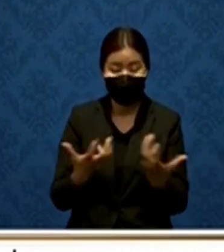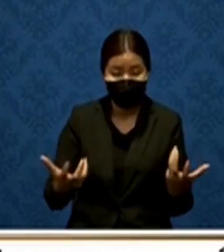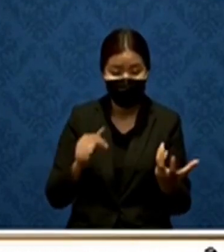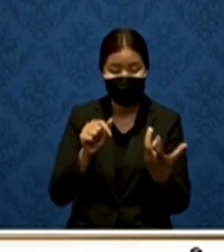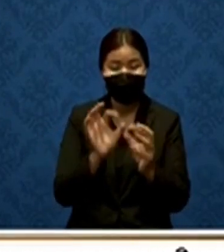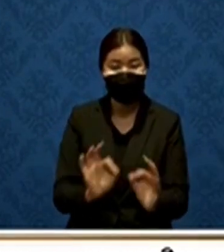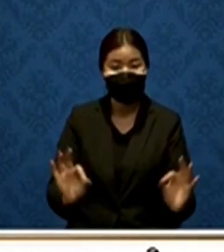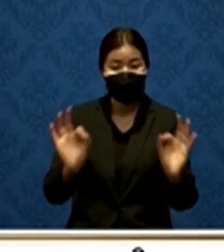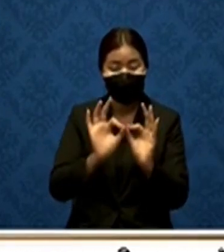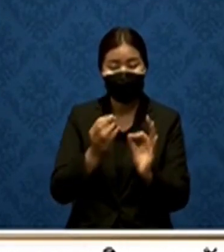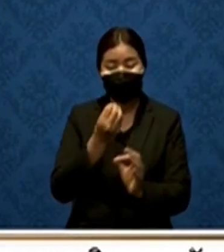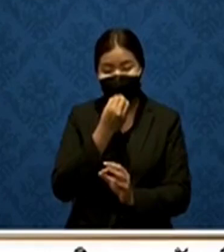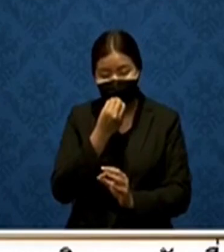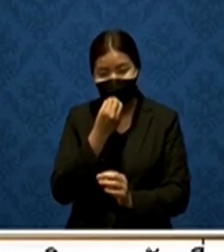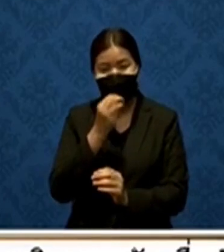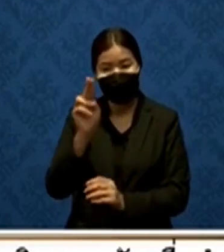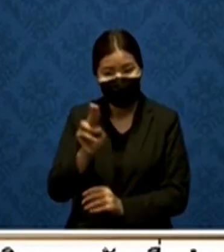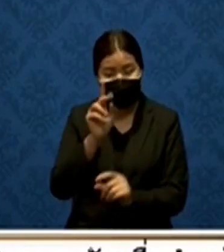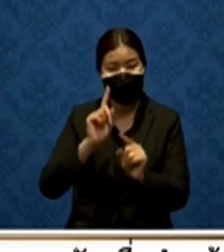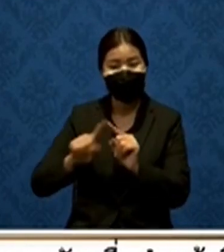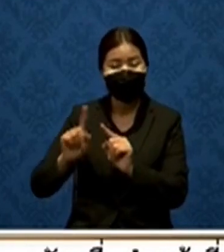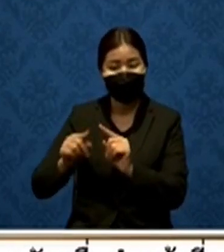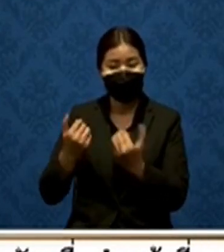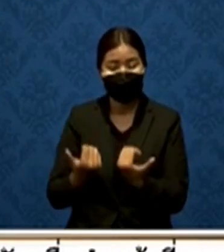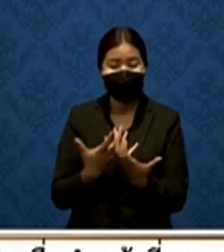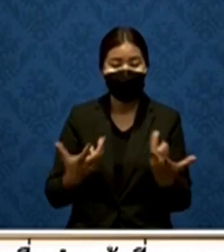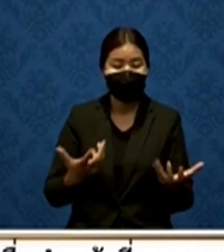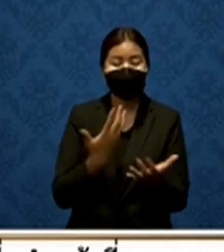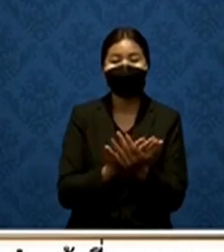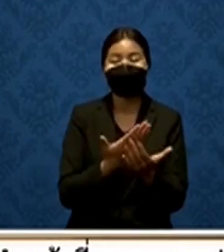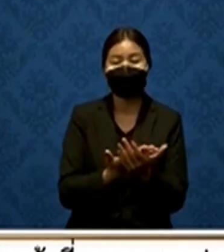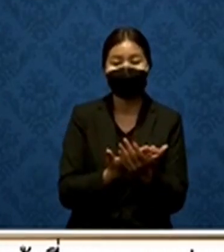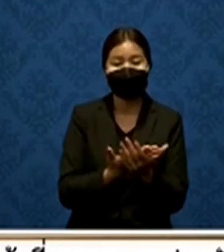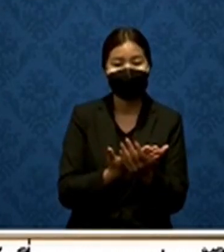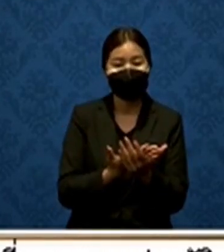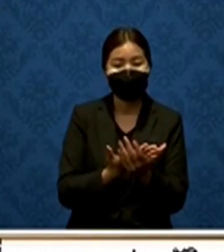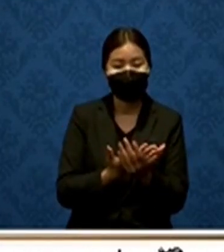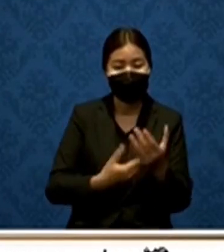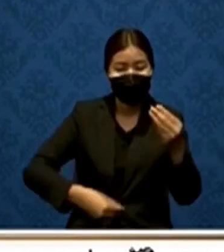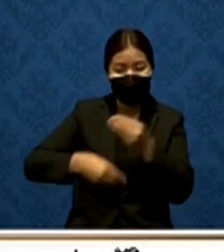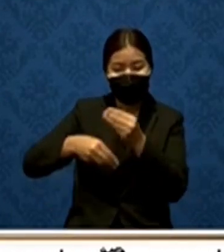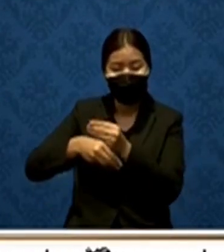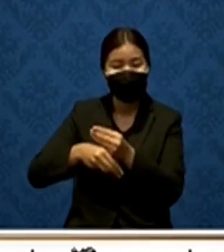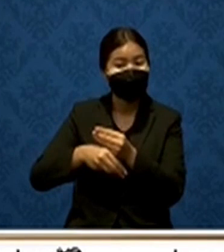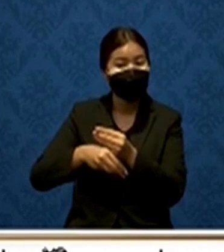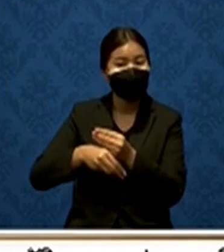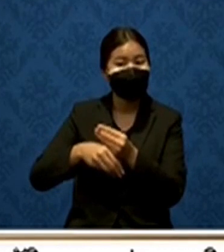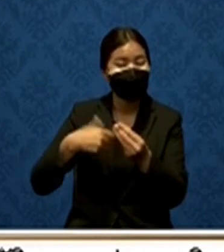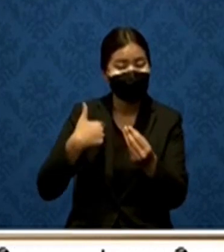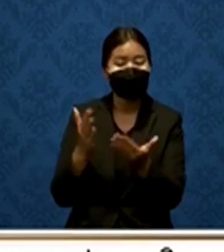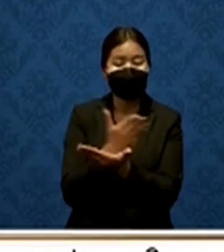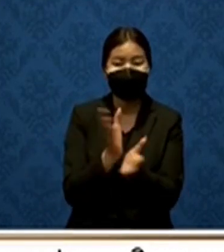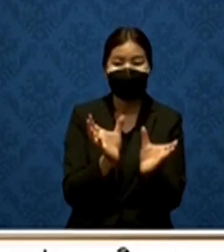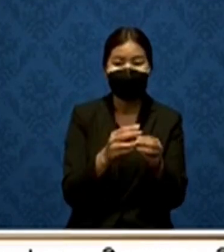่อการอุปโภค บริโภค ไม่ได้ราคาขึ้นไปทงหมดมนก็มีทั้ง 3 กล่มคร